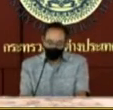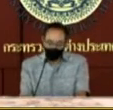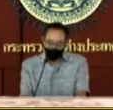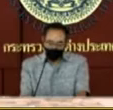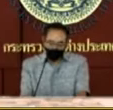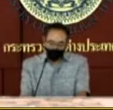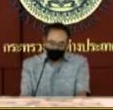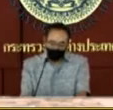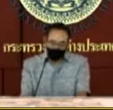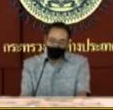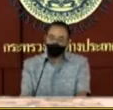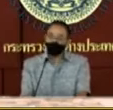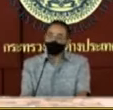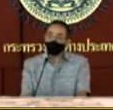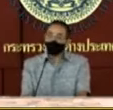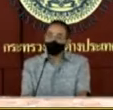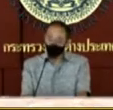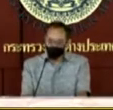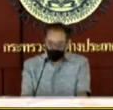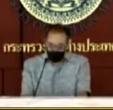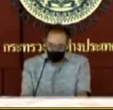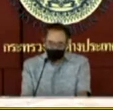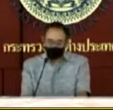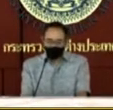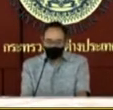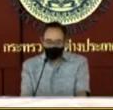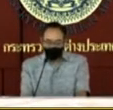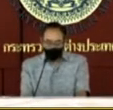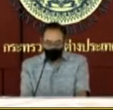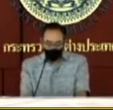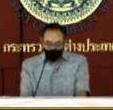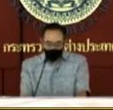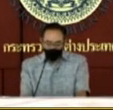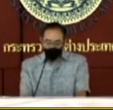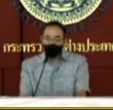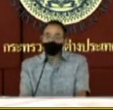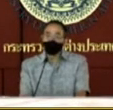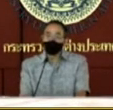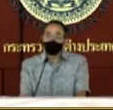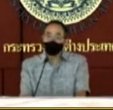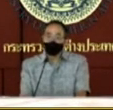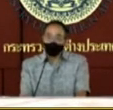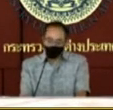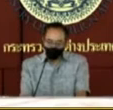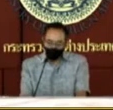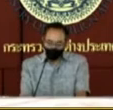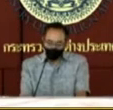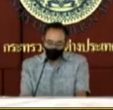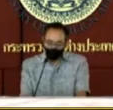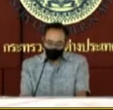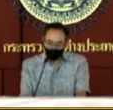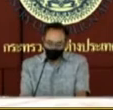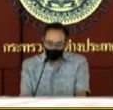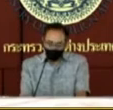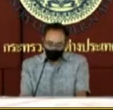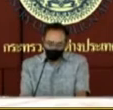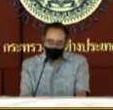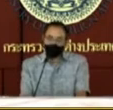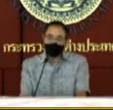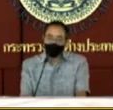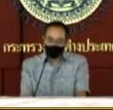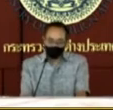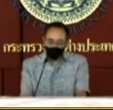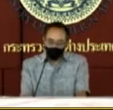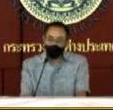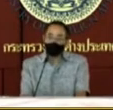ศแล้วก็เลขาธิการสภาความมั่นคงแห่งชาติด้วยในช่วงการพบหารือกับรองนายกรัฐมนตรีและรัฐมนตรีกระทรวงต่างประเท